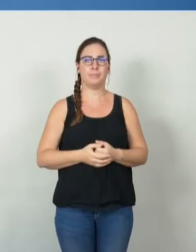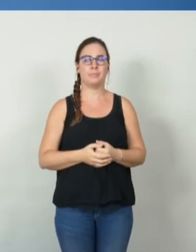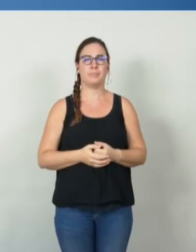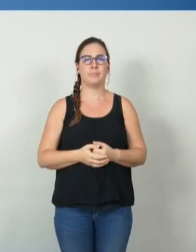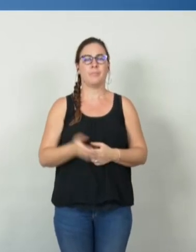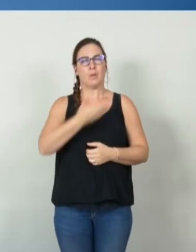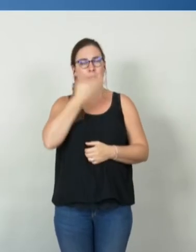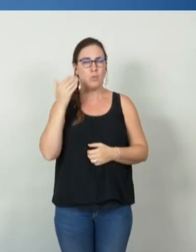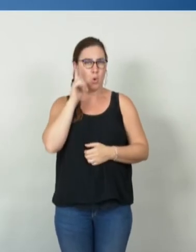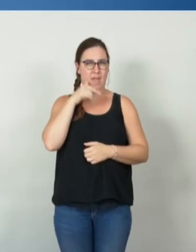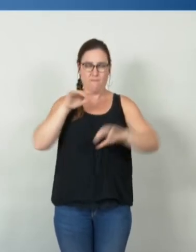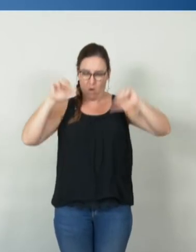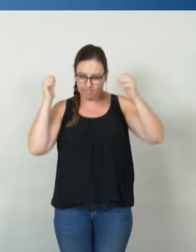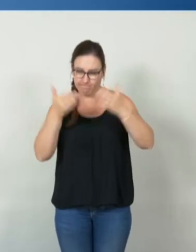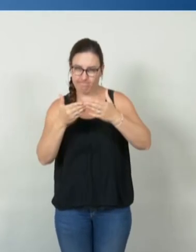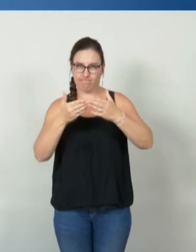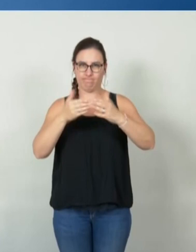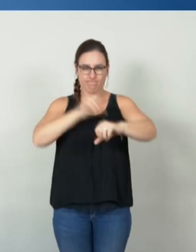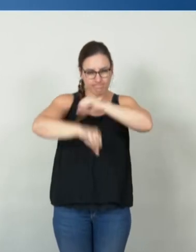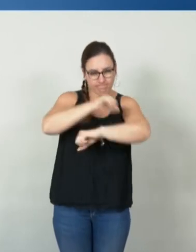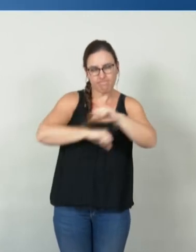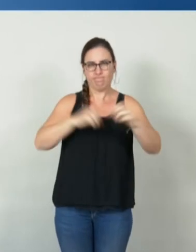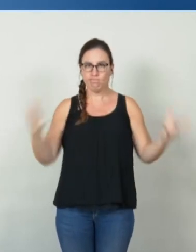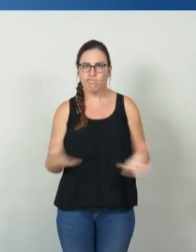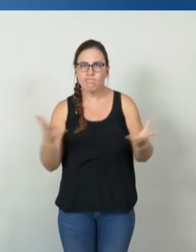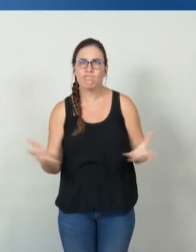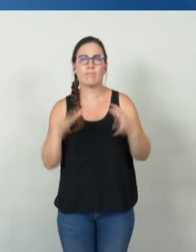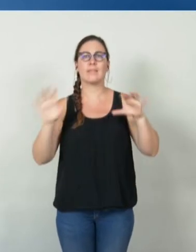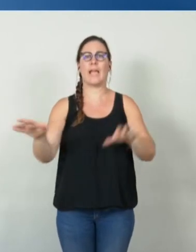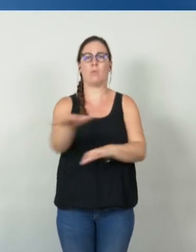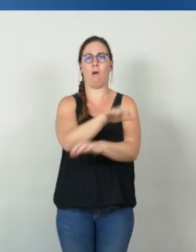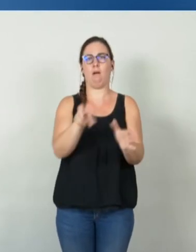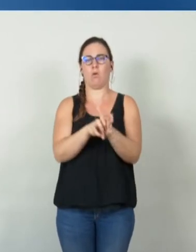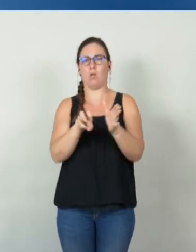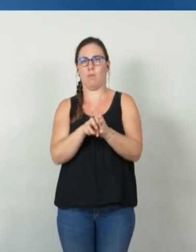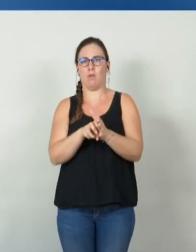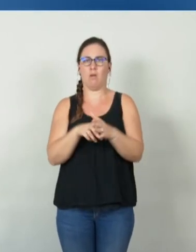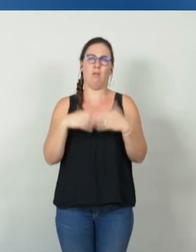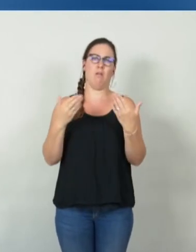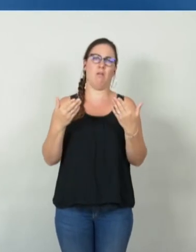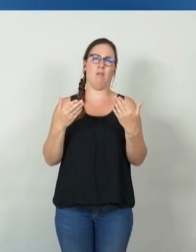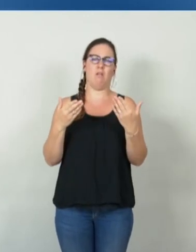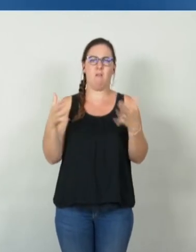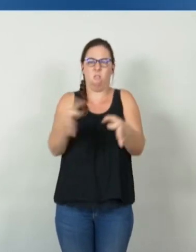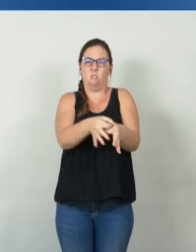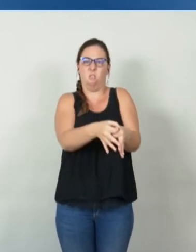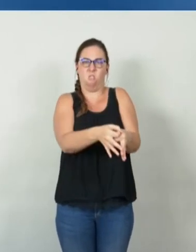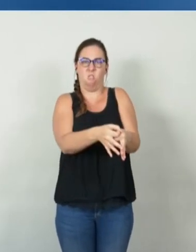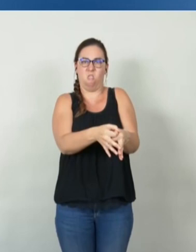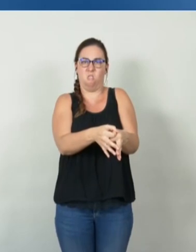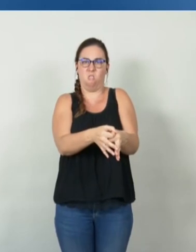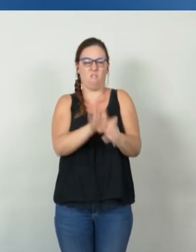concentrons nos efforts pour promouvoir notre territoire évitons d'alimenter les discours d'un microcosme aigri et